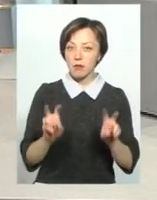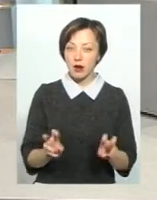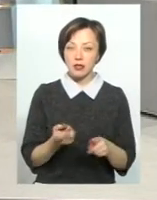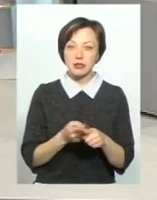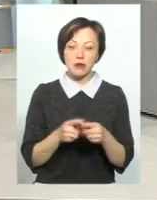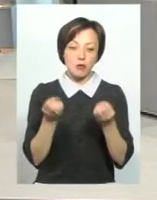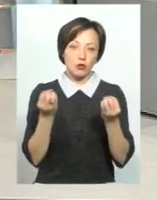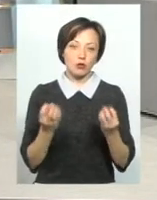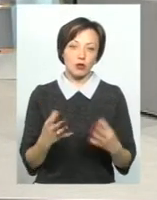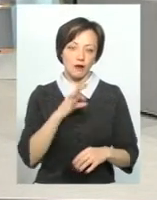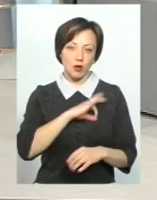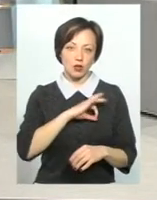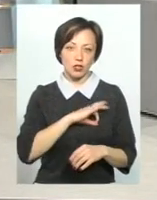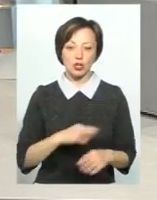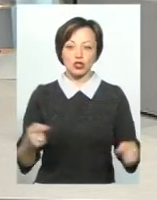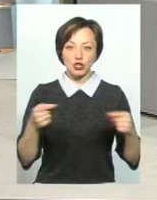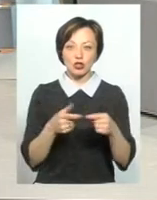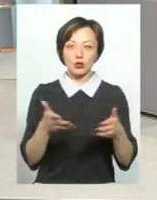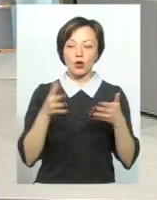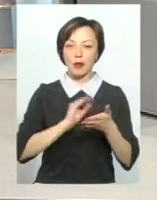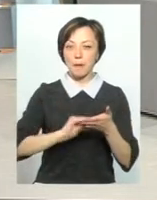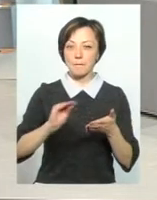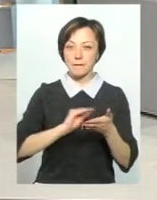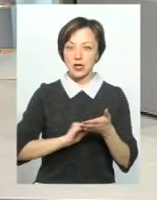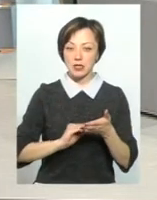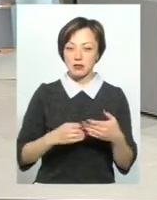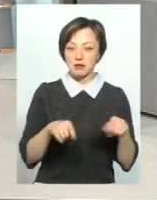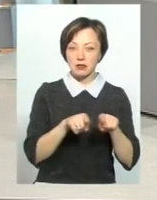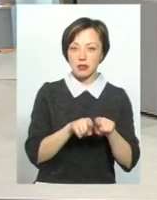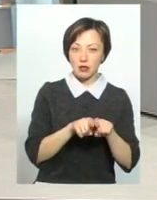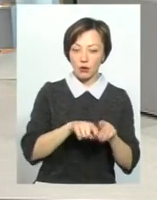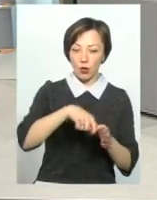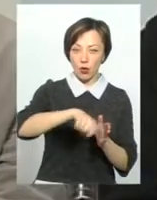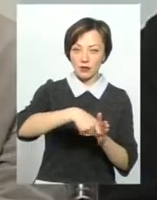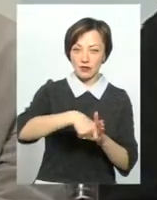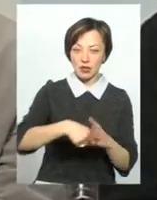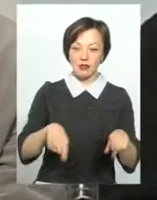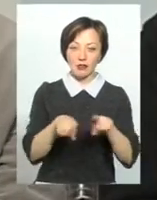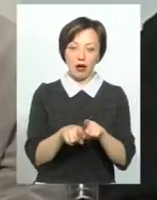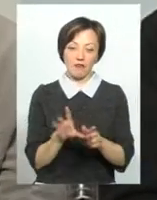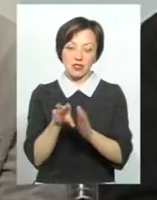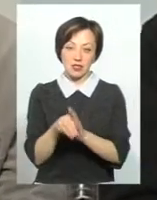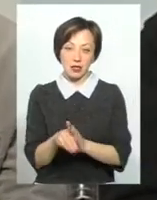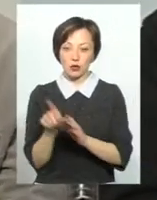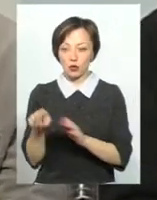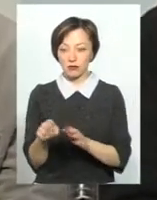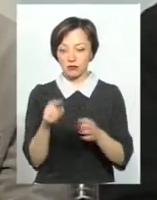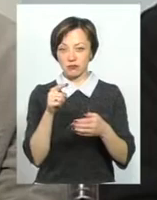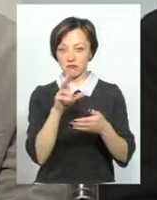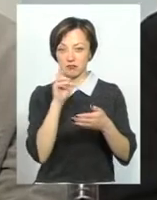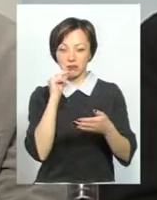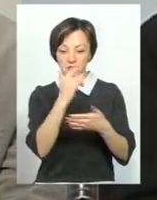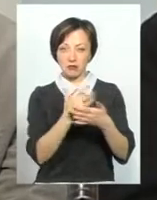простота використання. Чітко написано, стільки-то розведи, так то внеси, тоді то внеси.